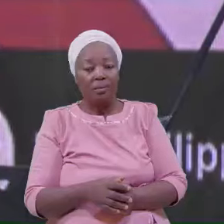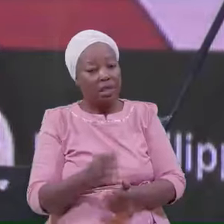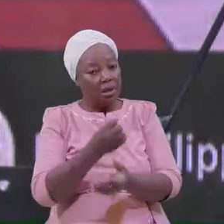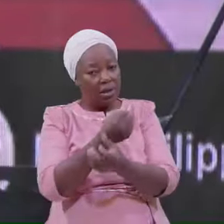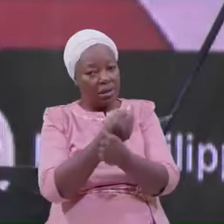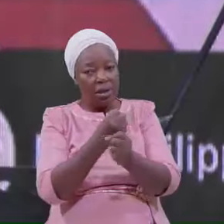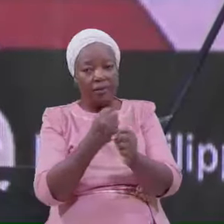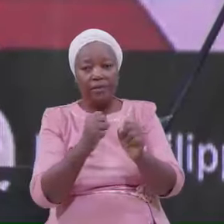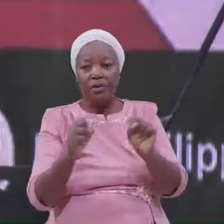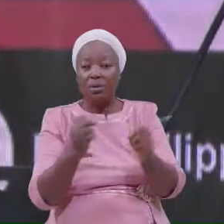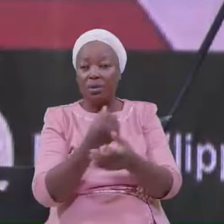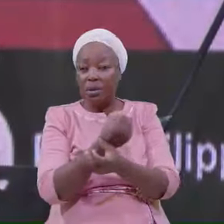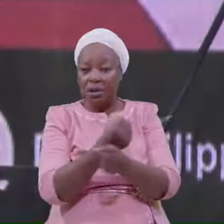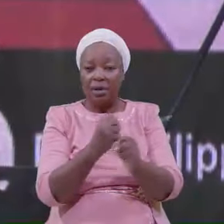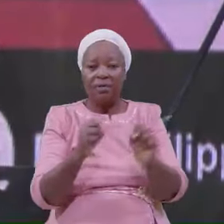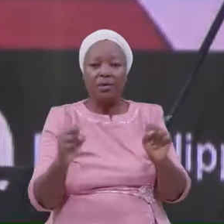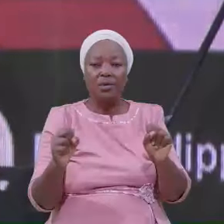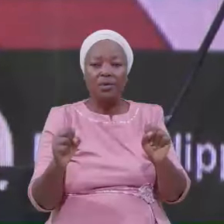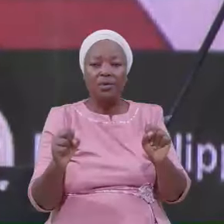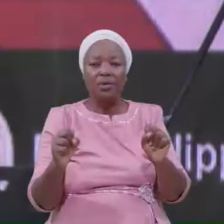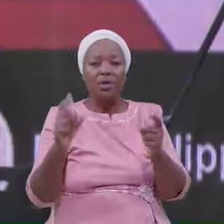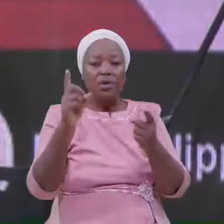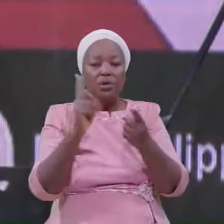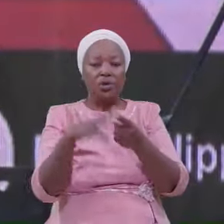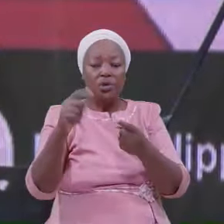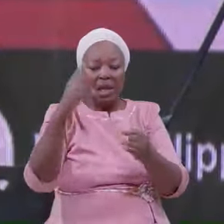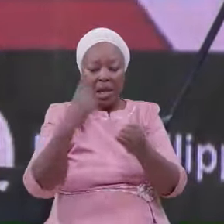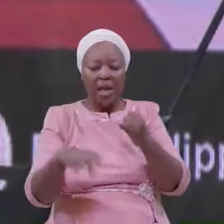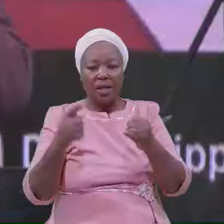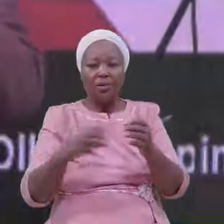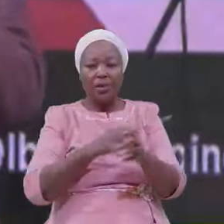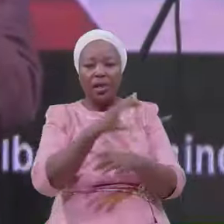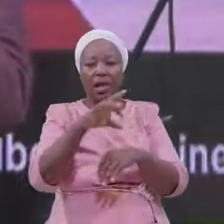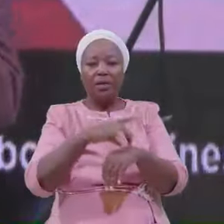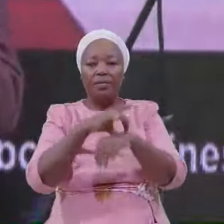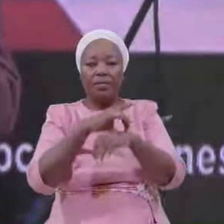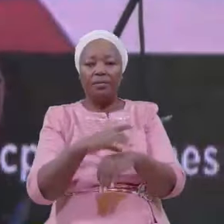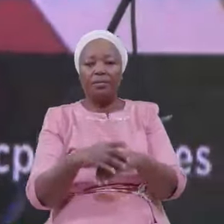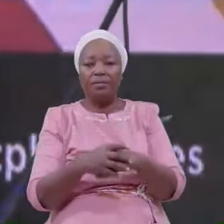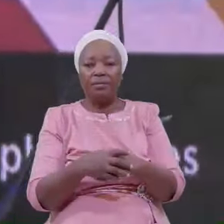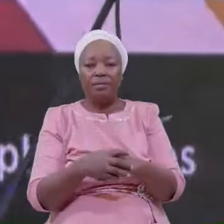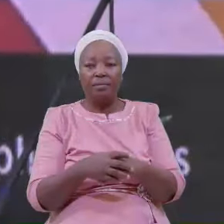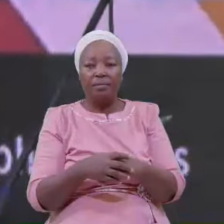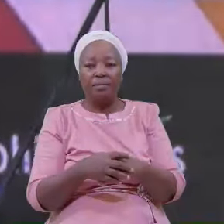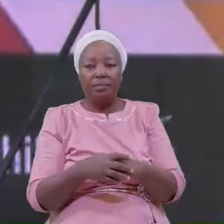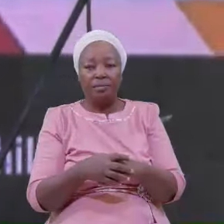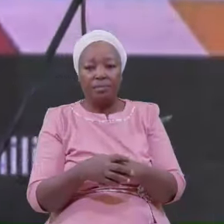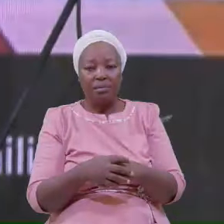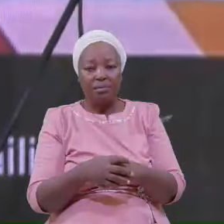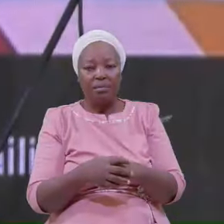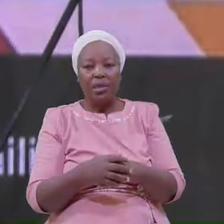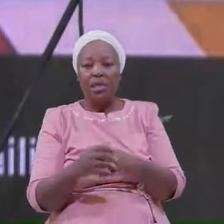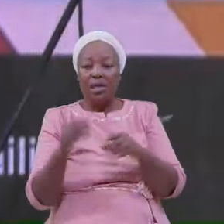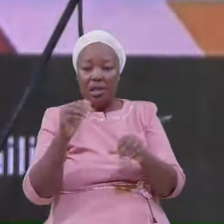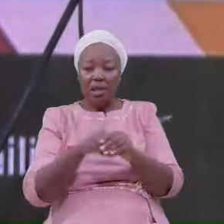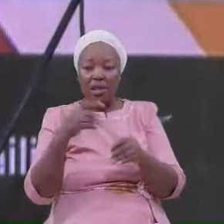ang kaligtasan para sa lahat ng tao sa buong mundo. In the Gentile world.